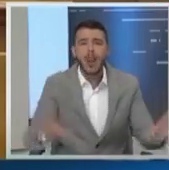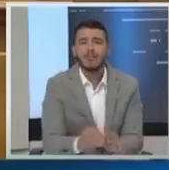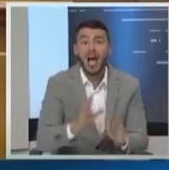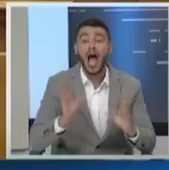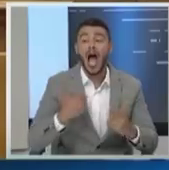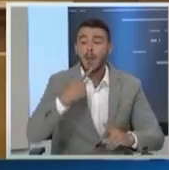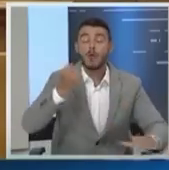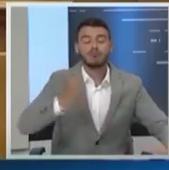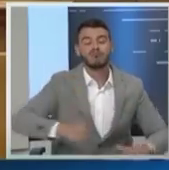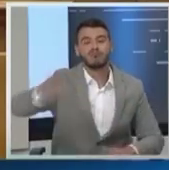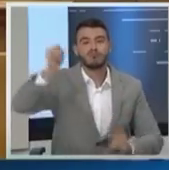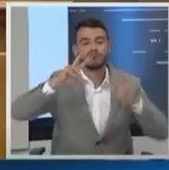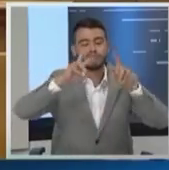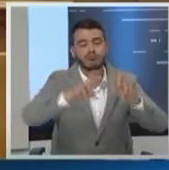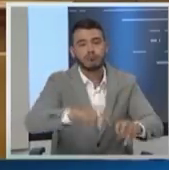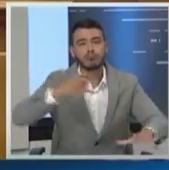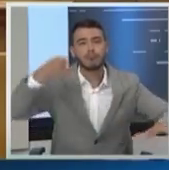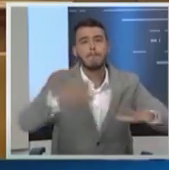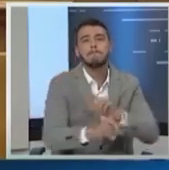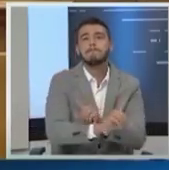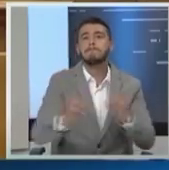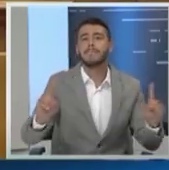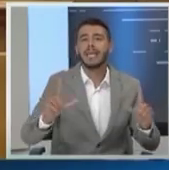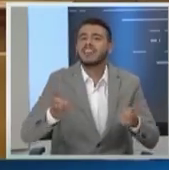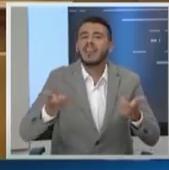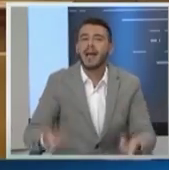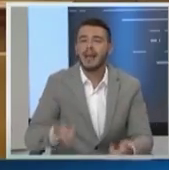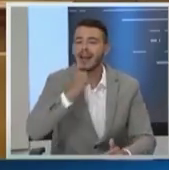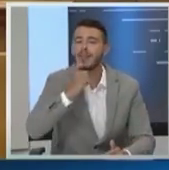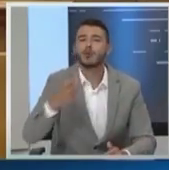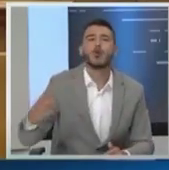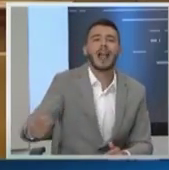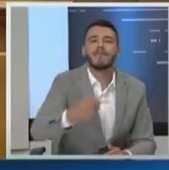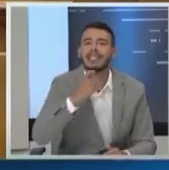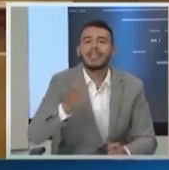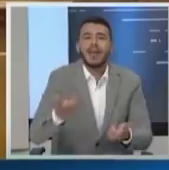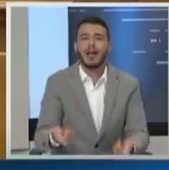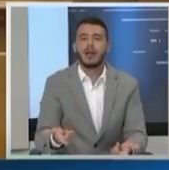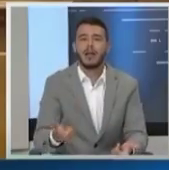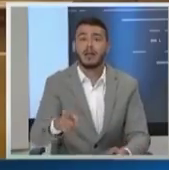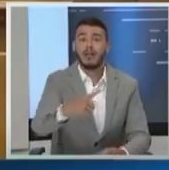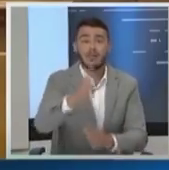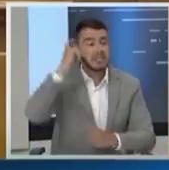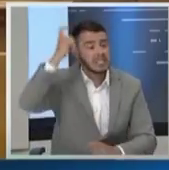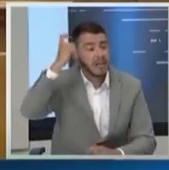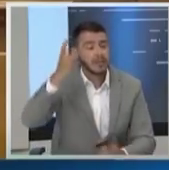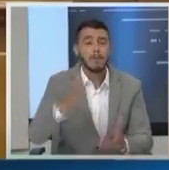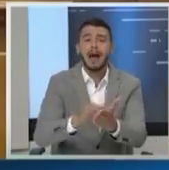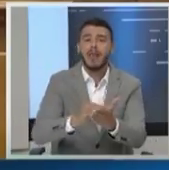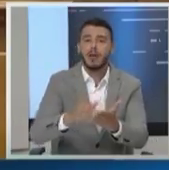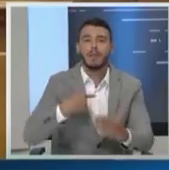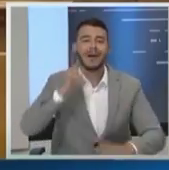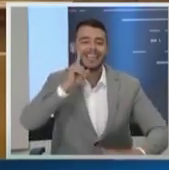που σήμερα έχουν γραμμή να μην αναφέρονται σε αυτό το θέμα. Φανταστείτε αν η σύζυγός μου είχε εταιρεία